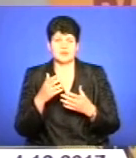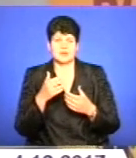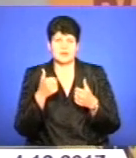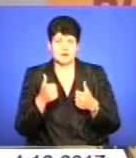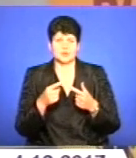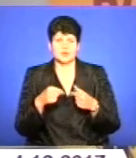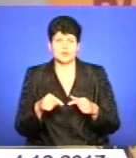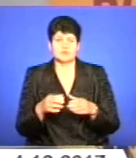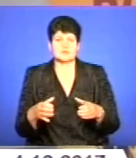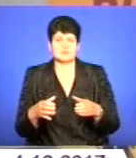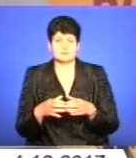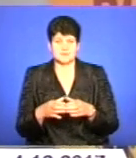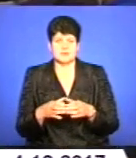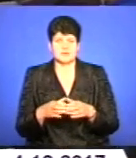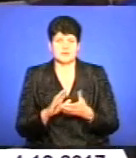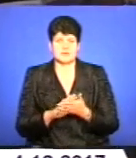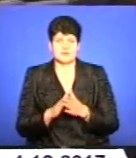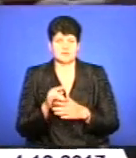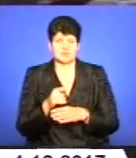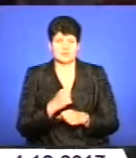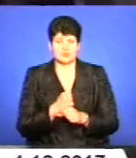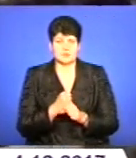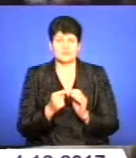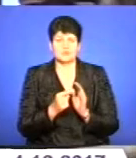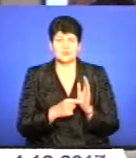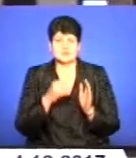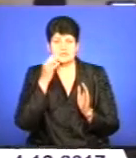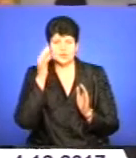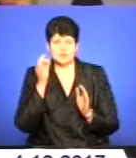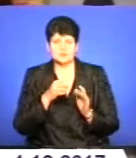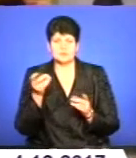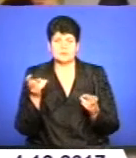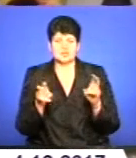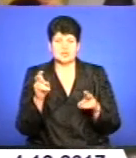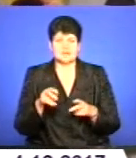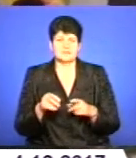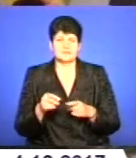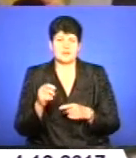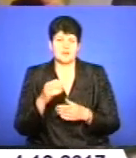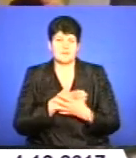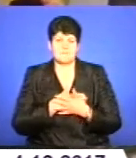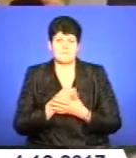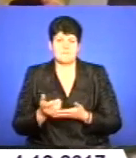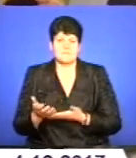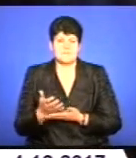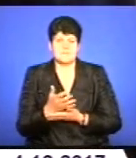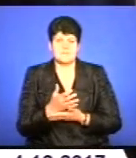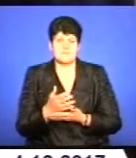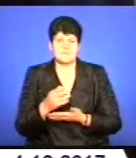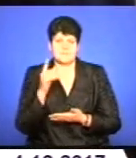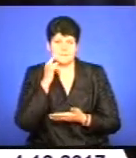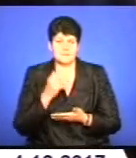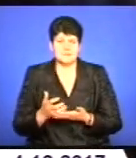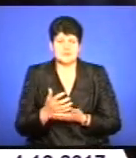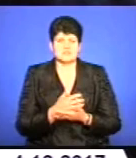і належна її робота. Аби поділитися досвідом, форум відвідали пасічники з різних регіонів України. Ігор Васильків приїхав